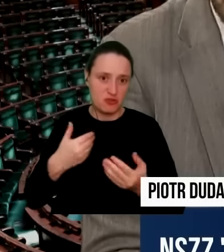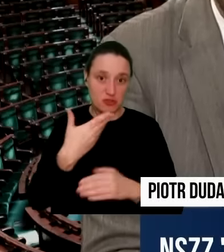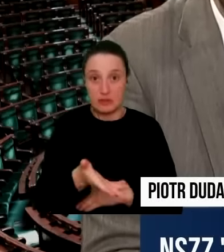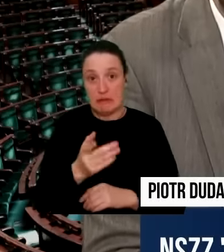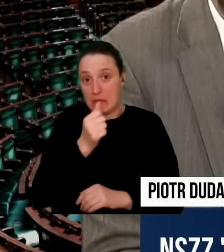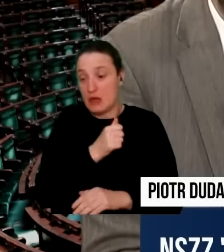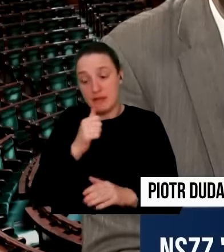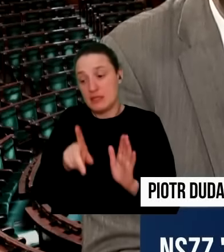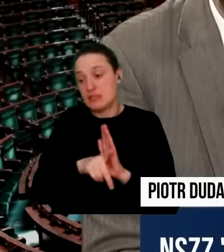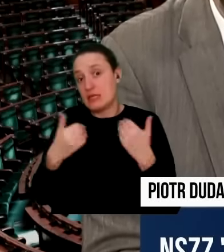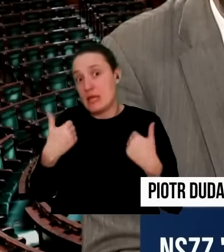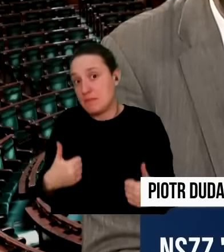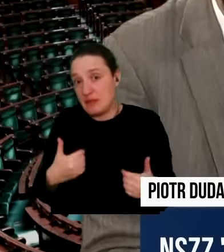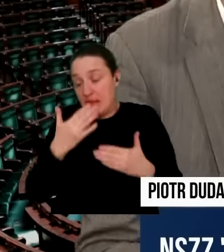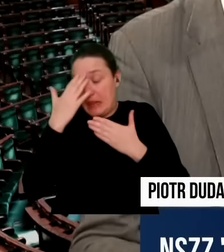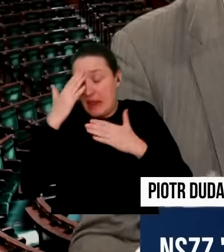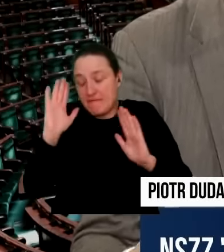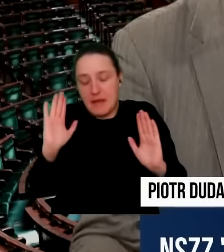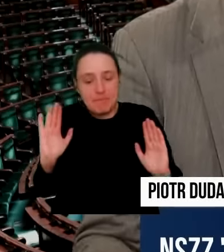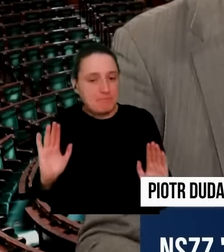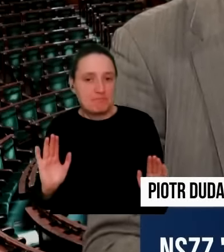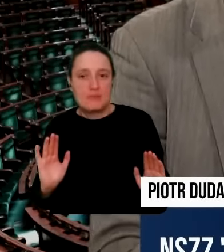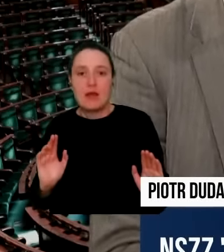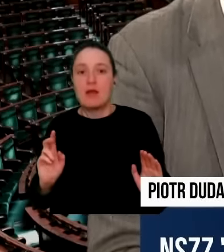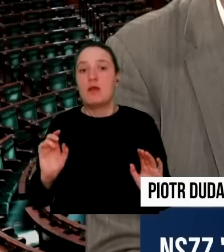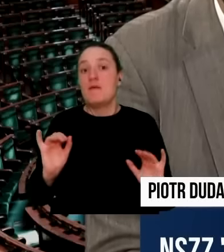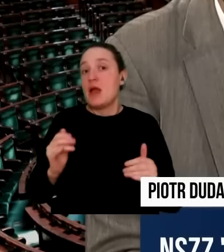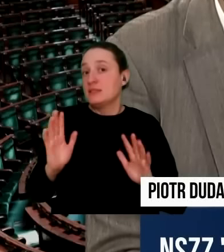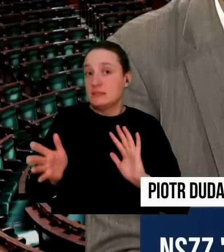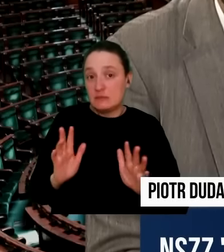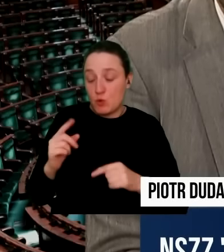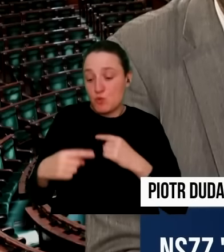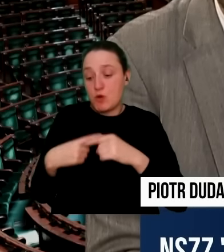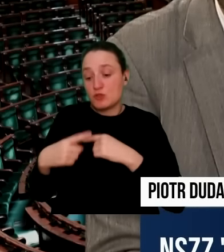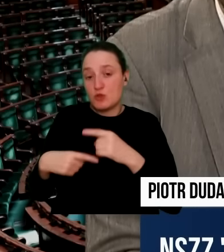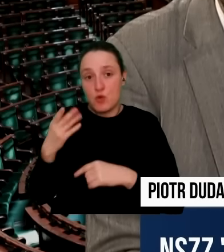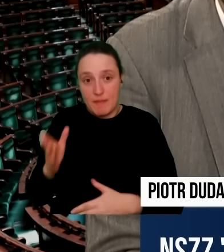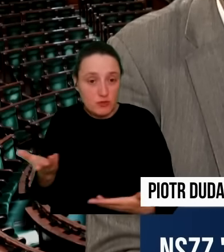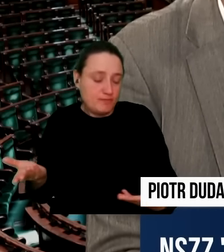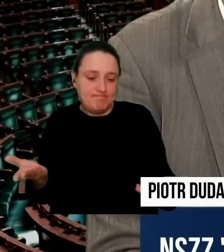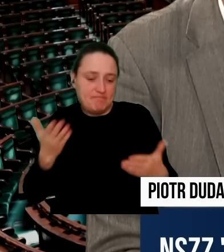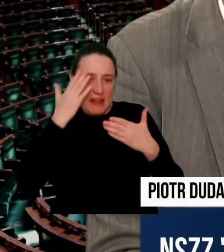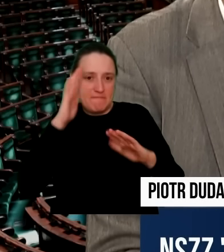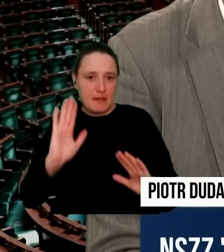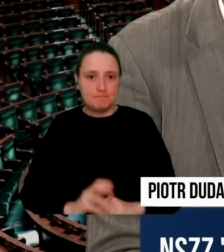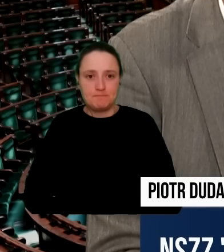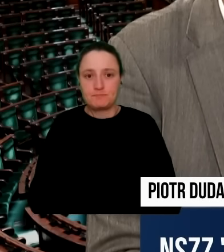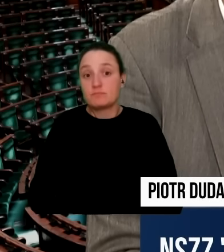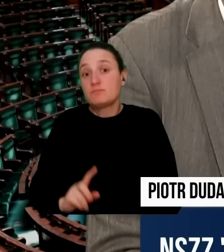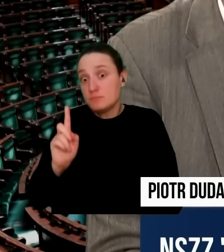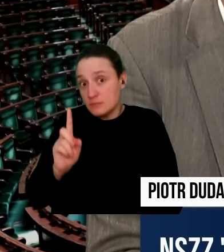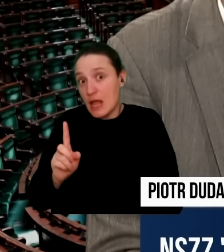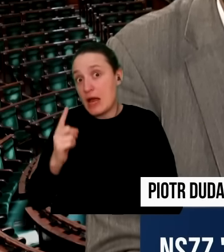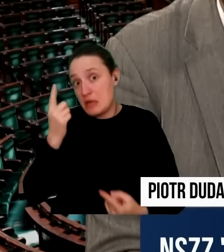tajemnica. Może udają się wyjaśnić, jaki sposób proceduralny zostanie znaleziony. No, niemniej wydaje się, że rząd stara